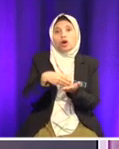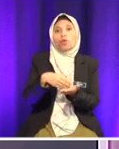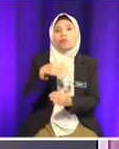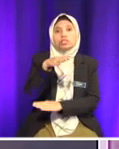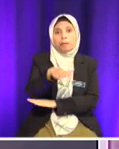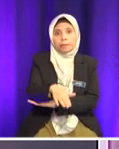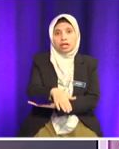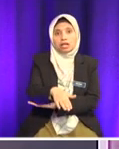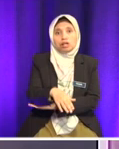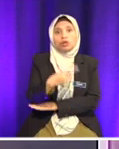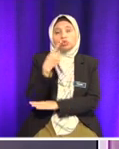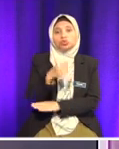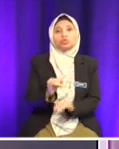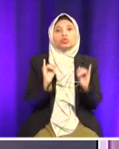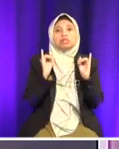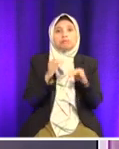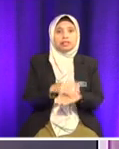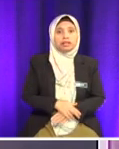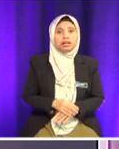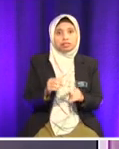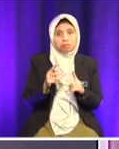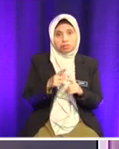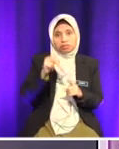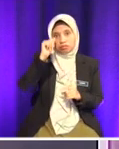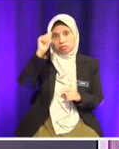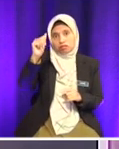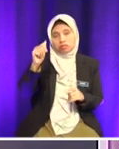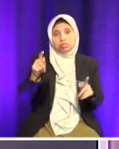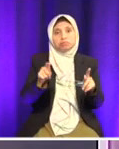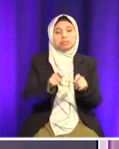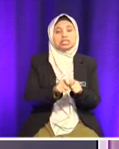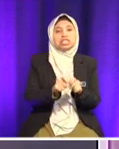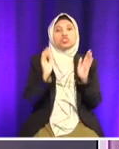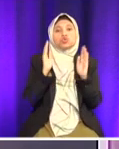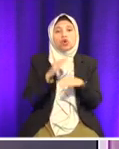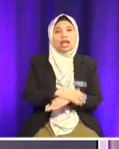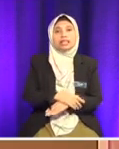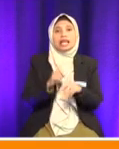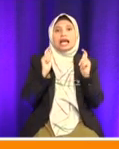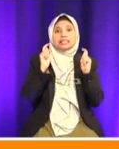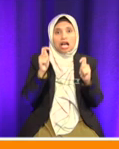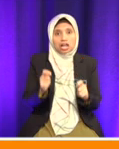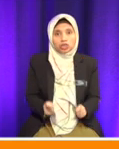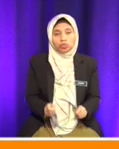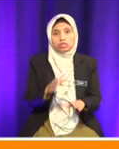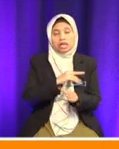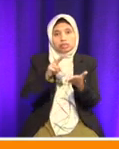Wa Ta'ala seperti menunaikan salat sunah tahajud dan juga membaca Alquran dan